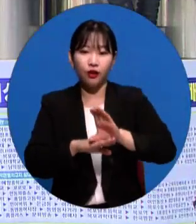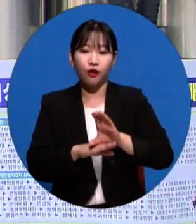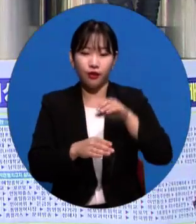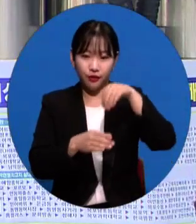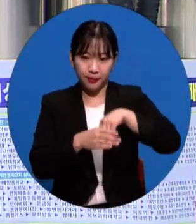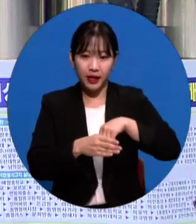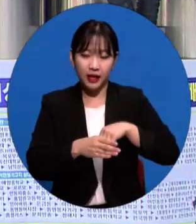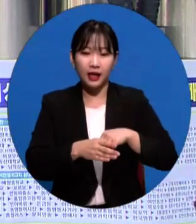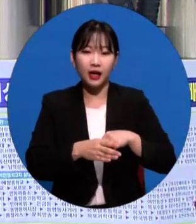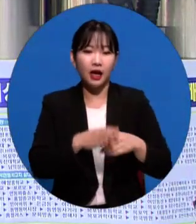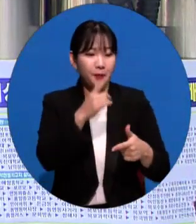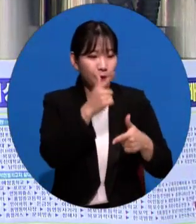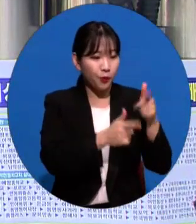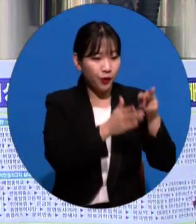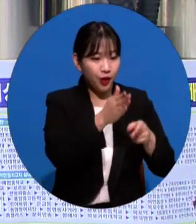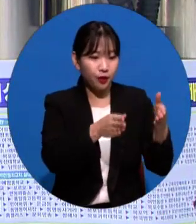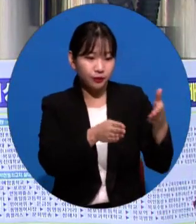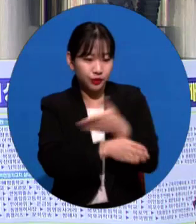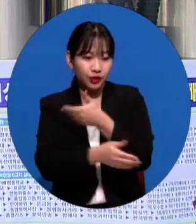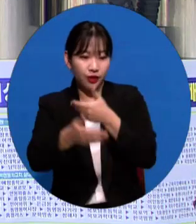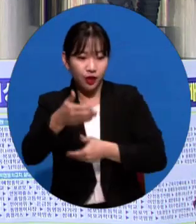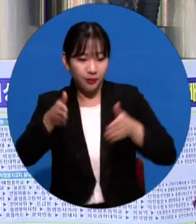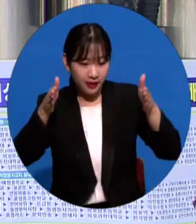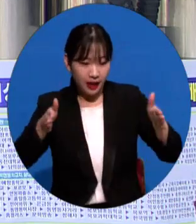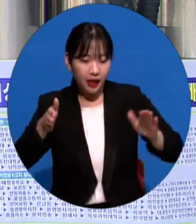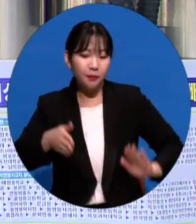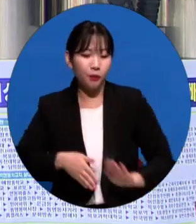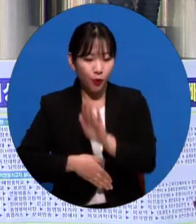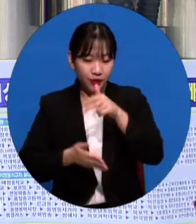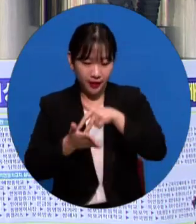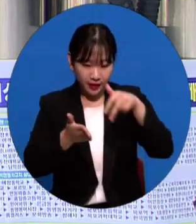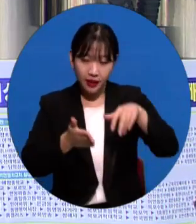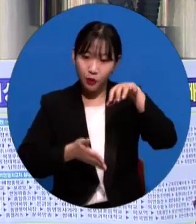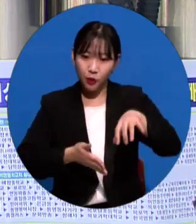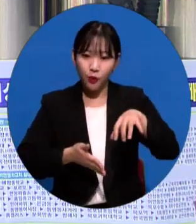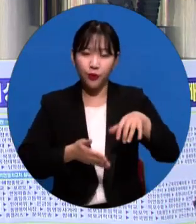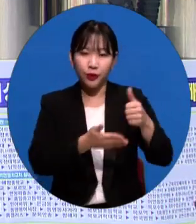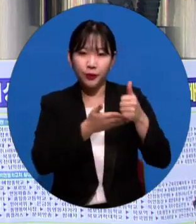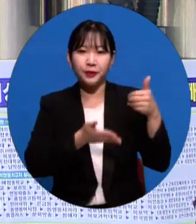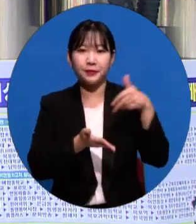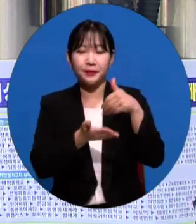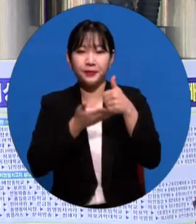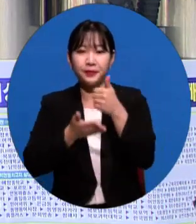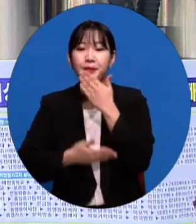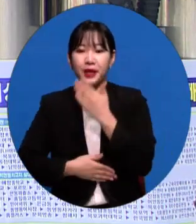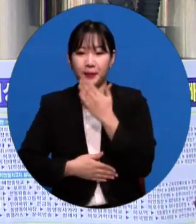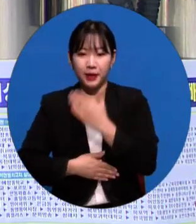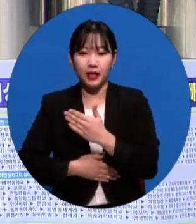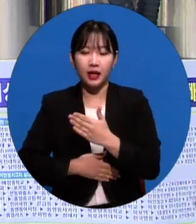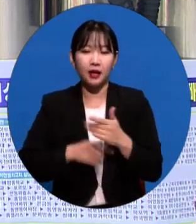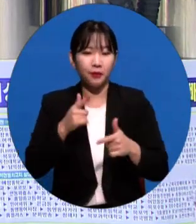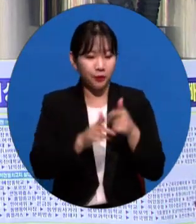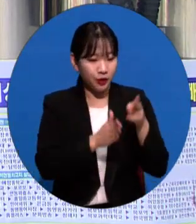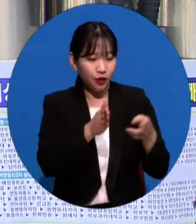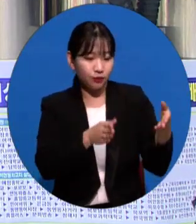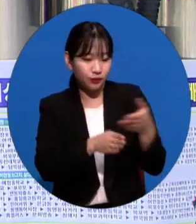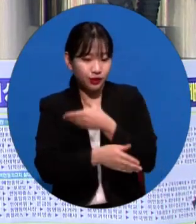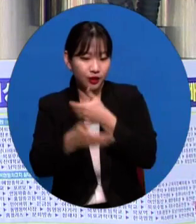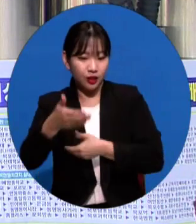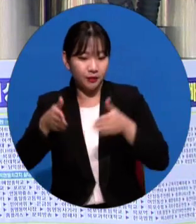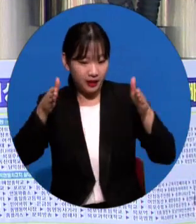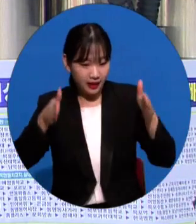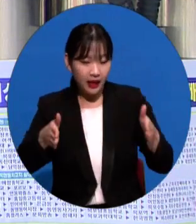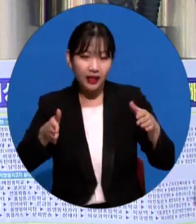신안군 버스는 목포역에서 버스터미널 사이의 모든 승강장에서 손님을 태우게 됩니다. 목포역에서 버스터미널